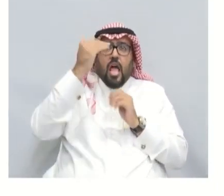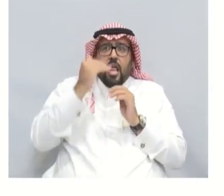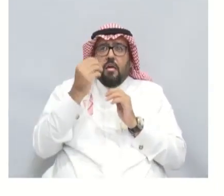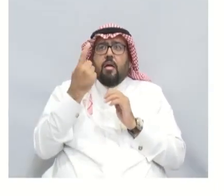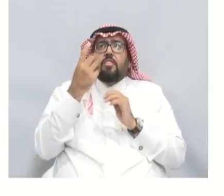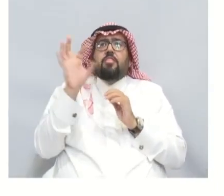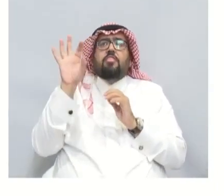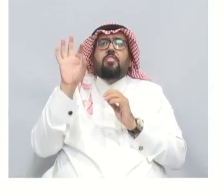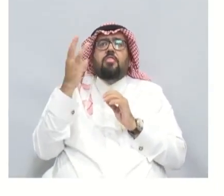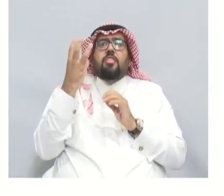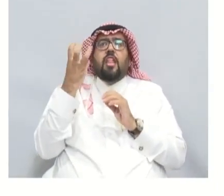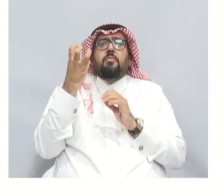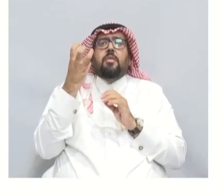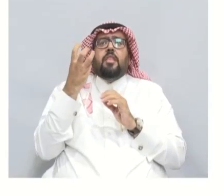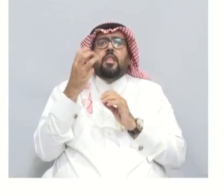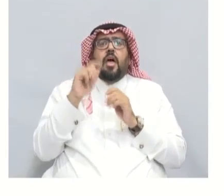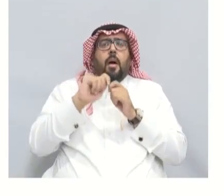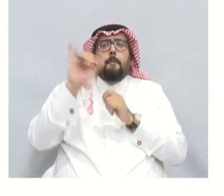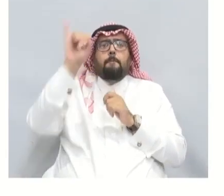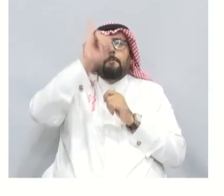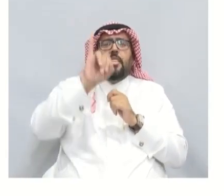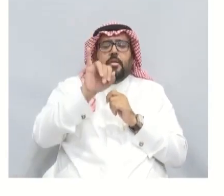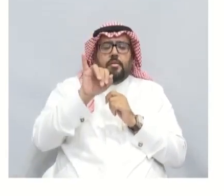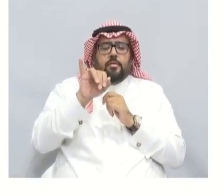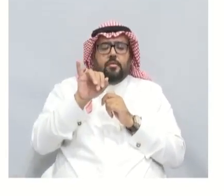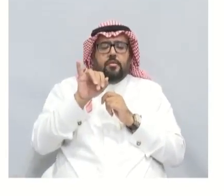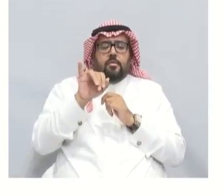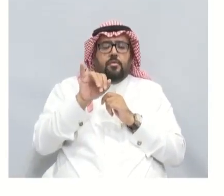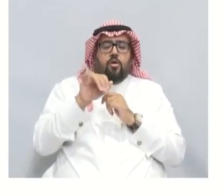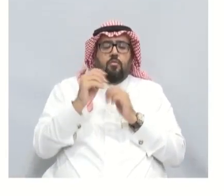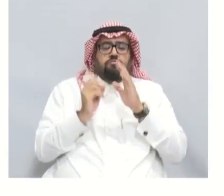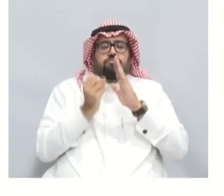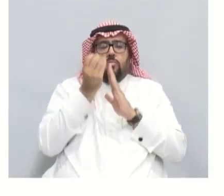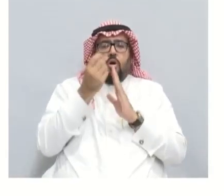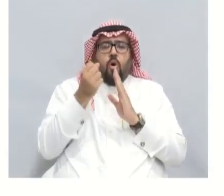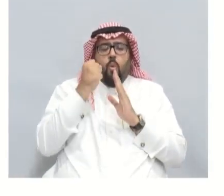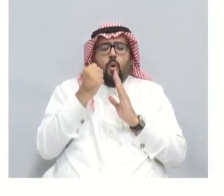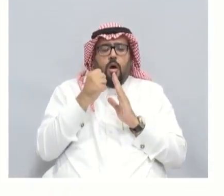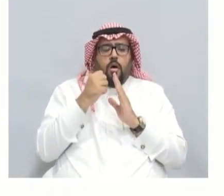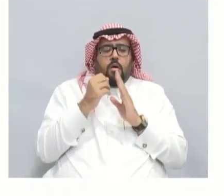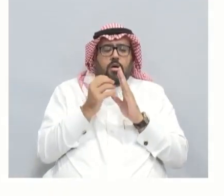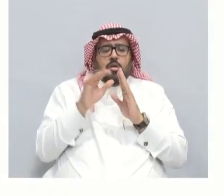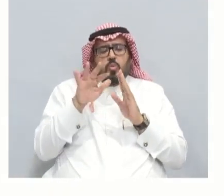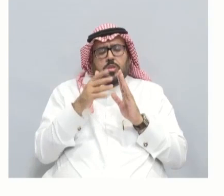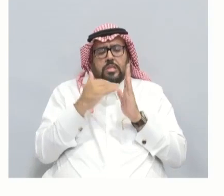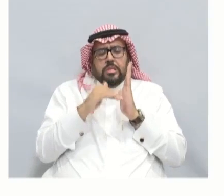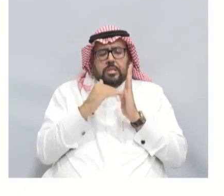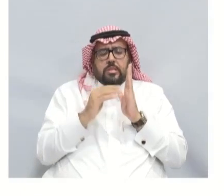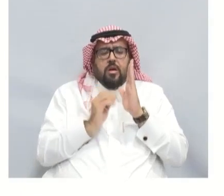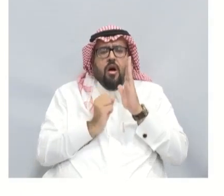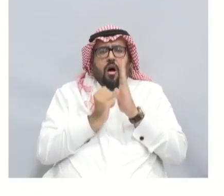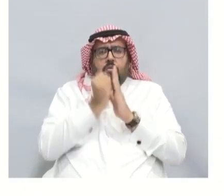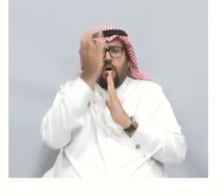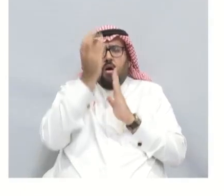كيف يحدث؟ ما الذي يحدث؟ الذي يحدث إن هذا البركان، قوة البركان المخروطي متوسطة، هي